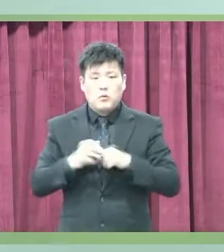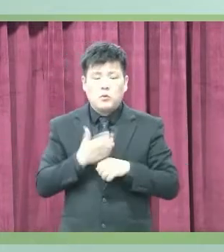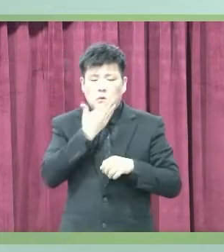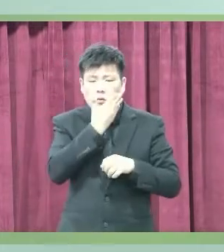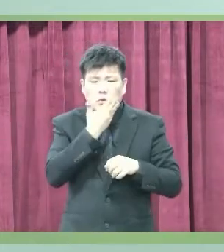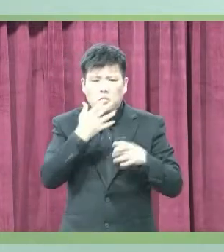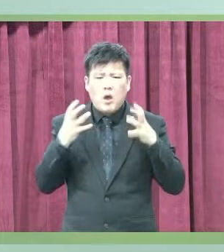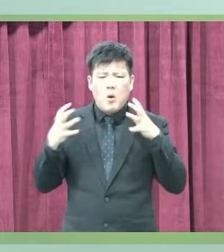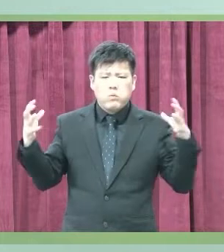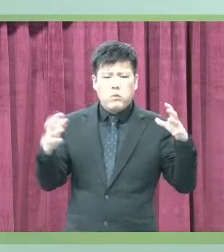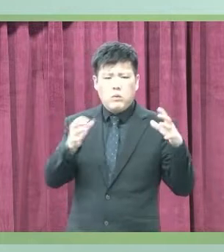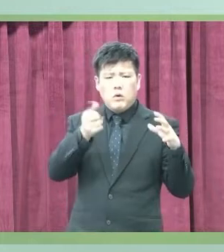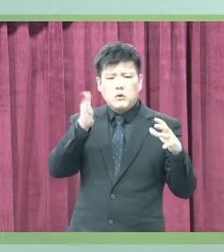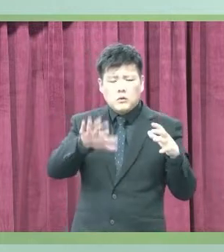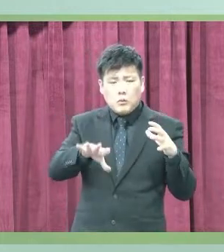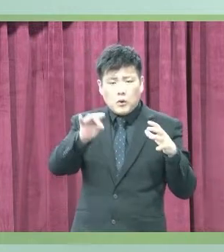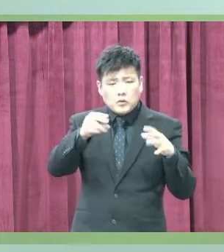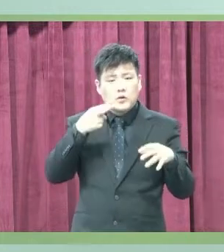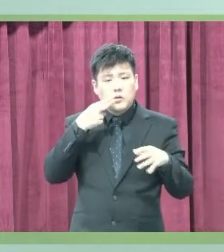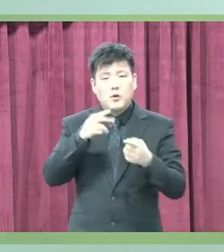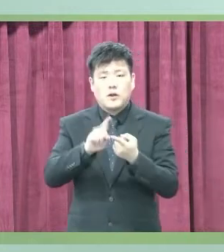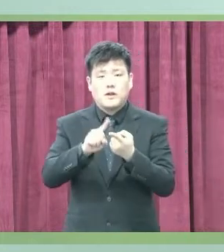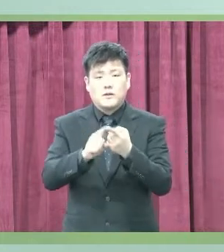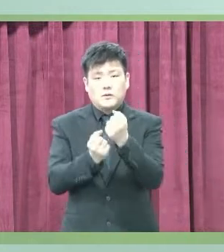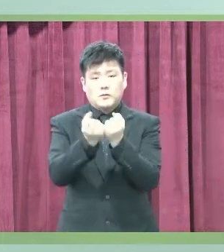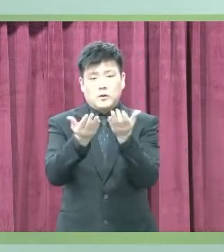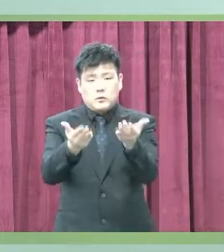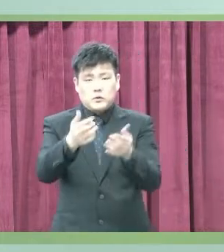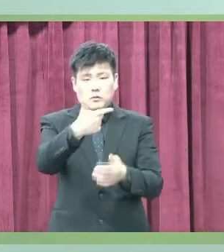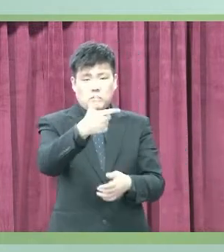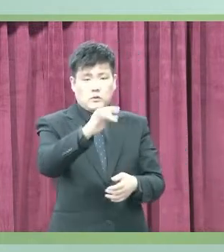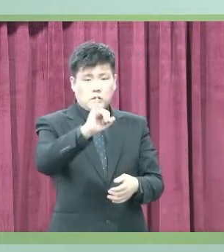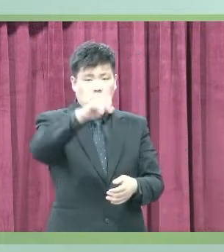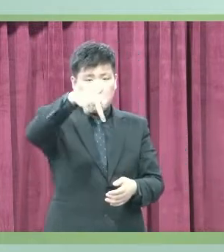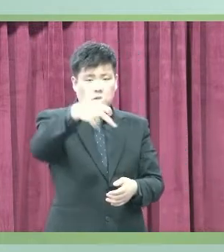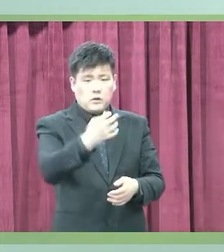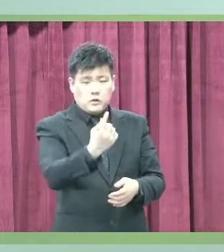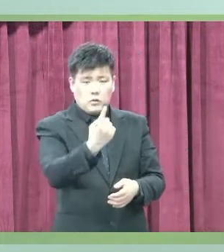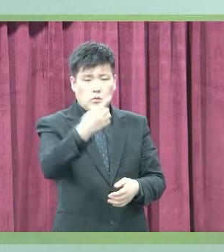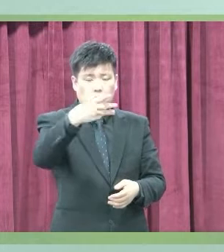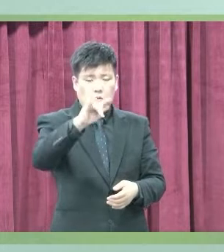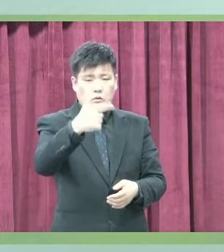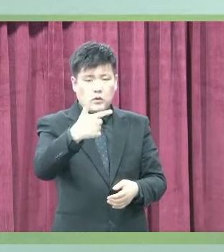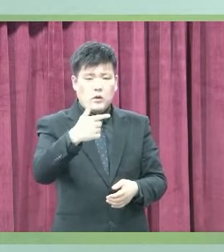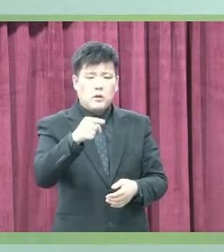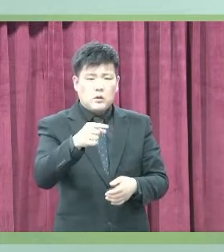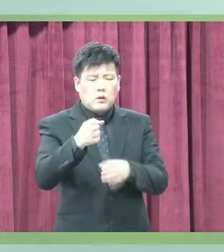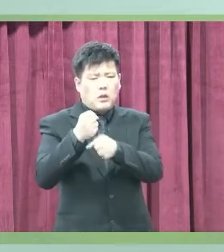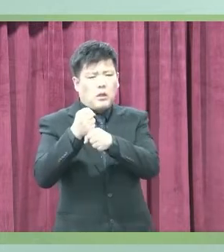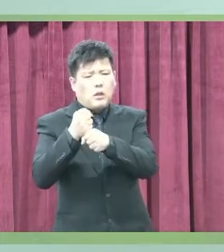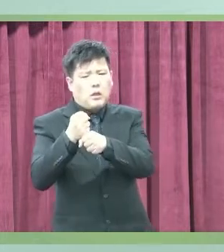비만이 있는데 먼저 흡연을 알아보도록 하겠습니다. 니코틴 의존도가 중간이던 높던